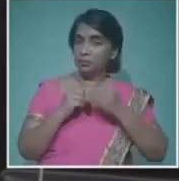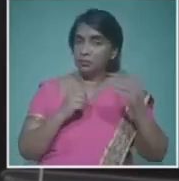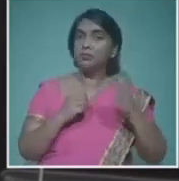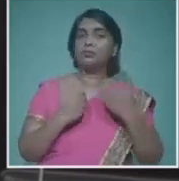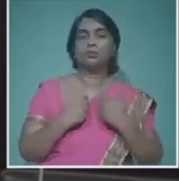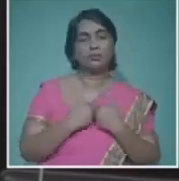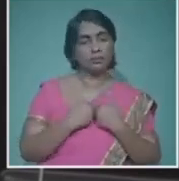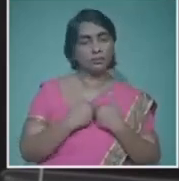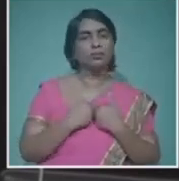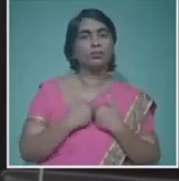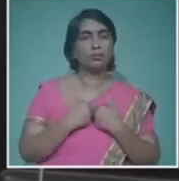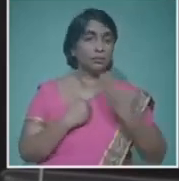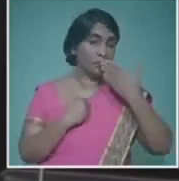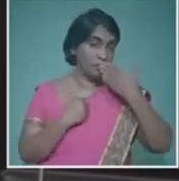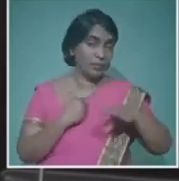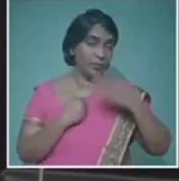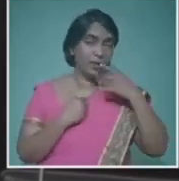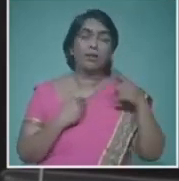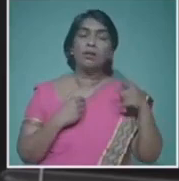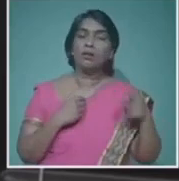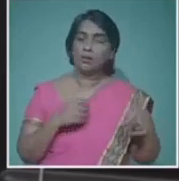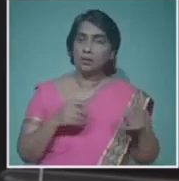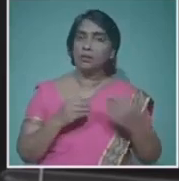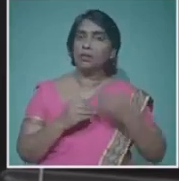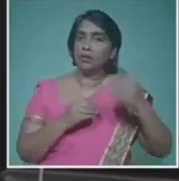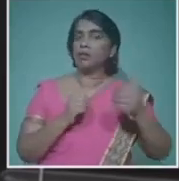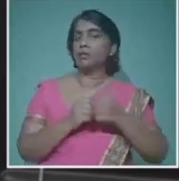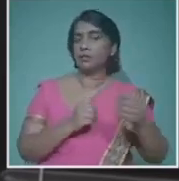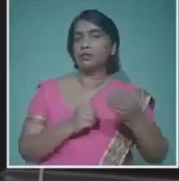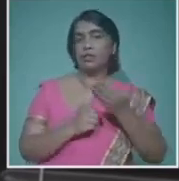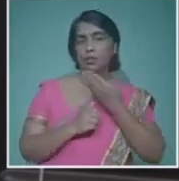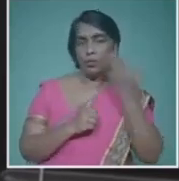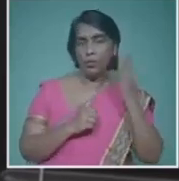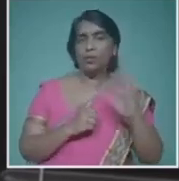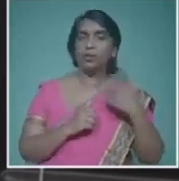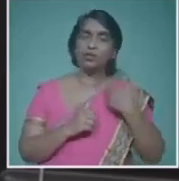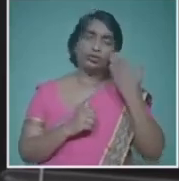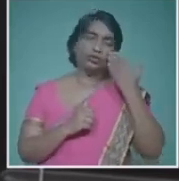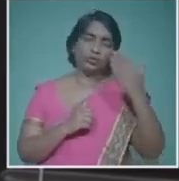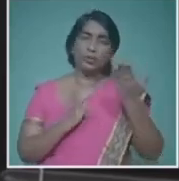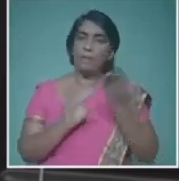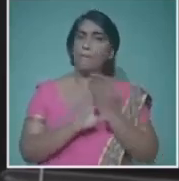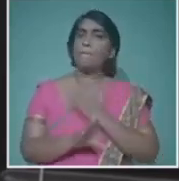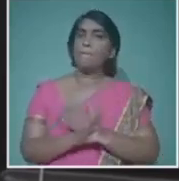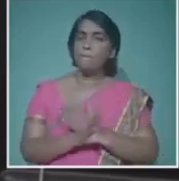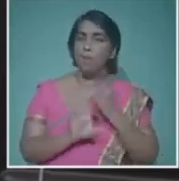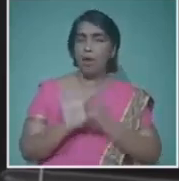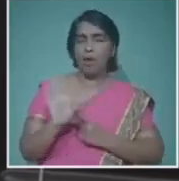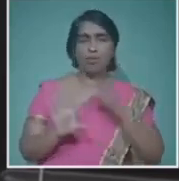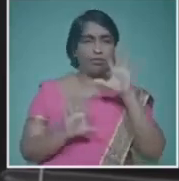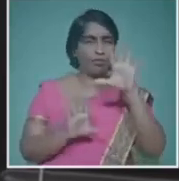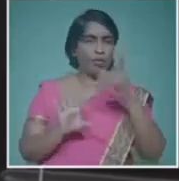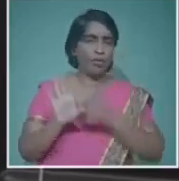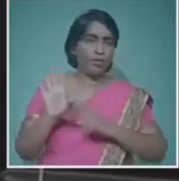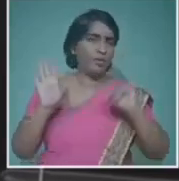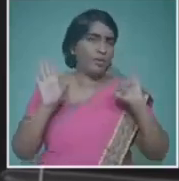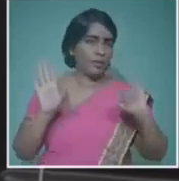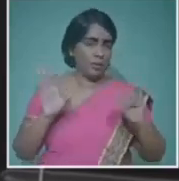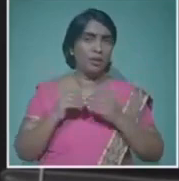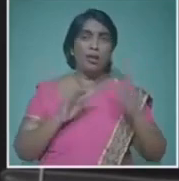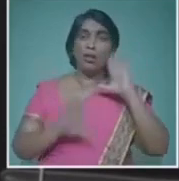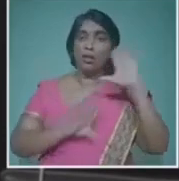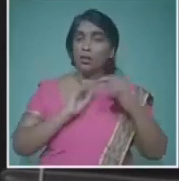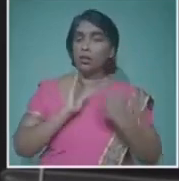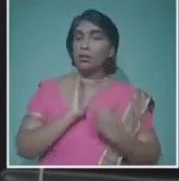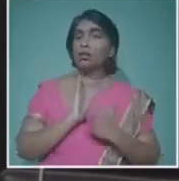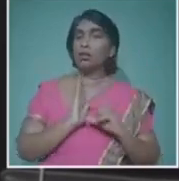අපිට මේ සාක්ෂරතාවය ඉදිරියට යන්න හැකියාවක් තියෙනවා. අපි බැලුවොත් එහෙම පහුගිය අවුරුදු 5ක 6ක කාලයක් තුලදී තොරතුරු